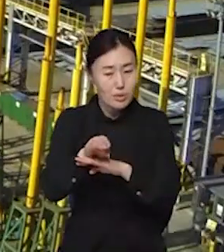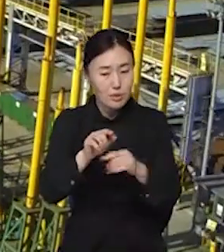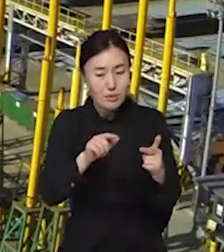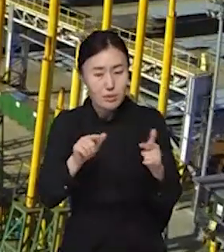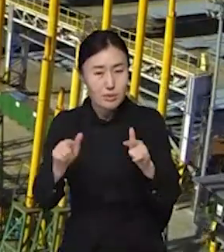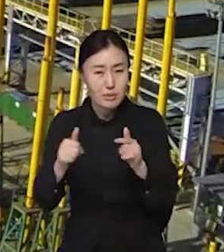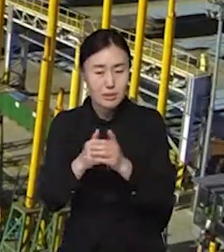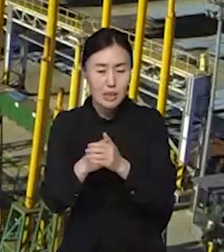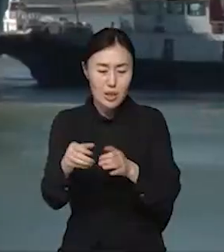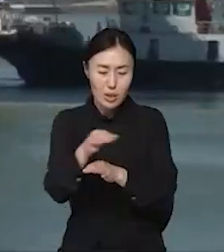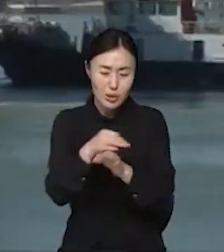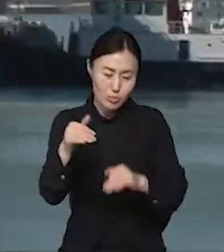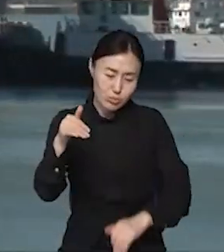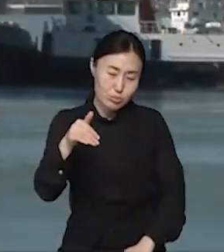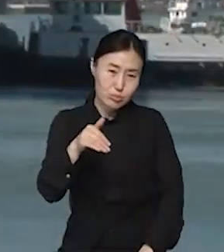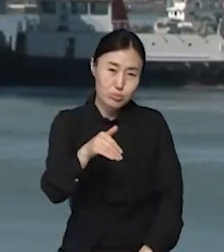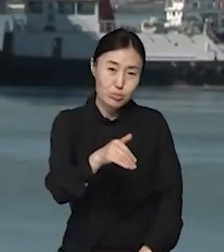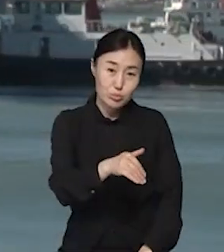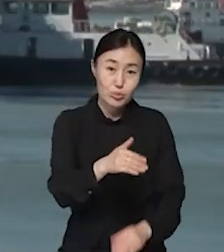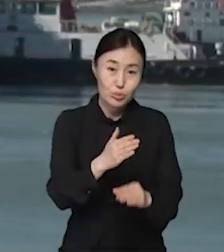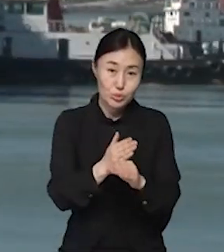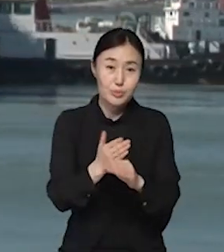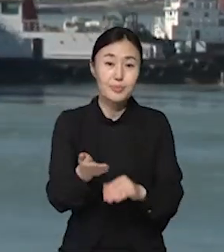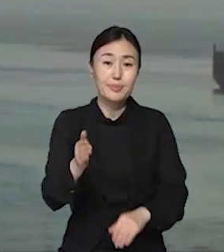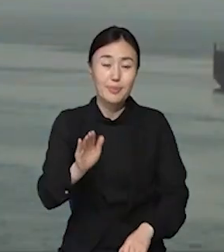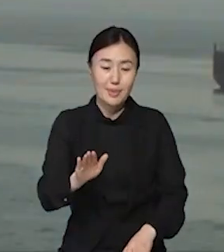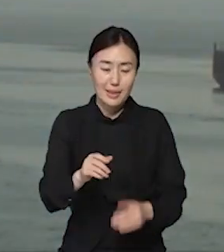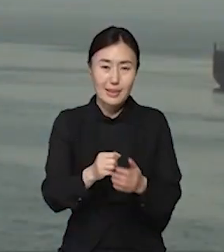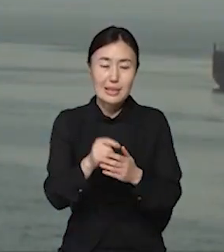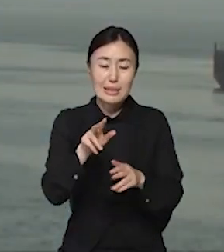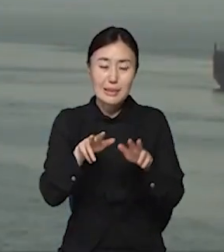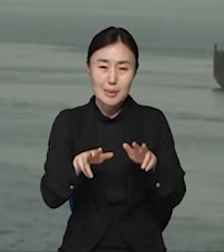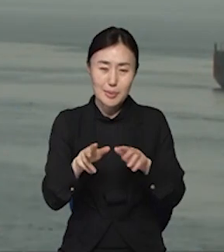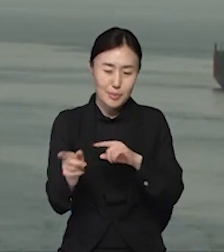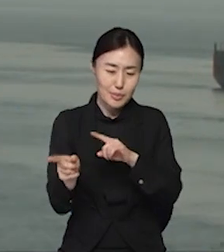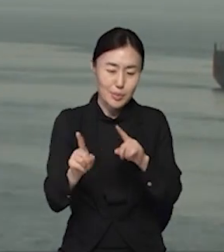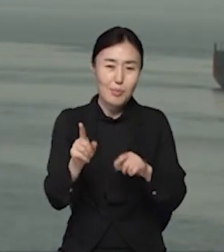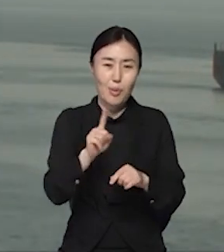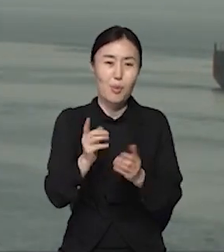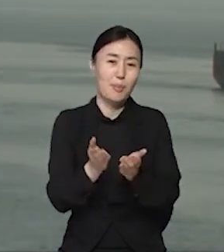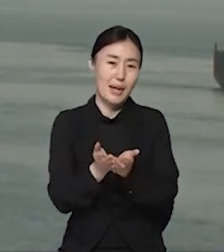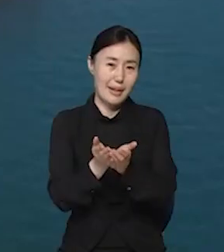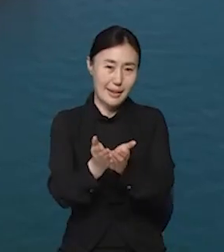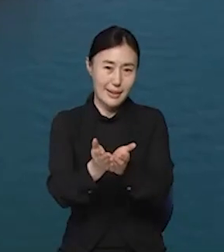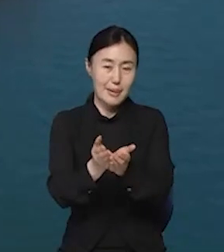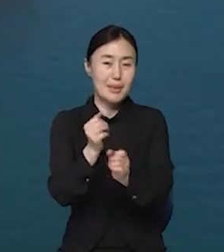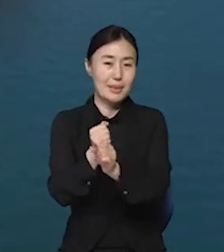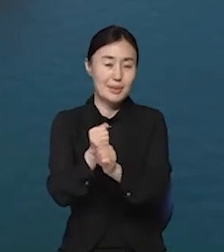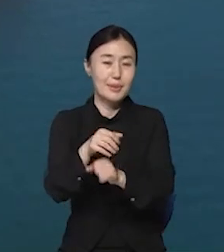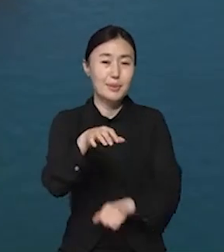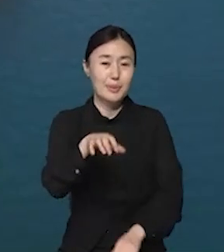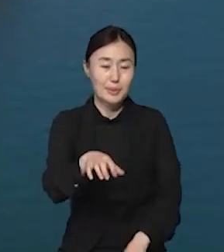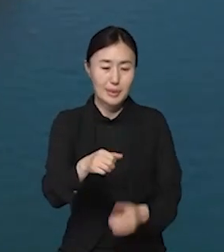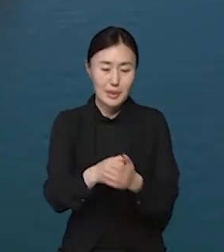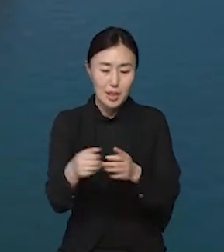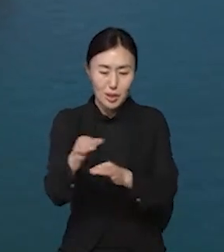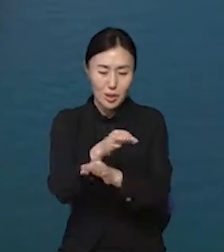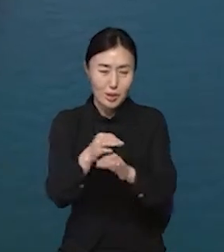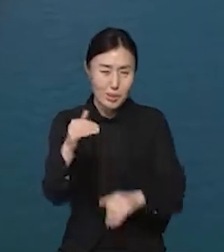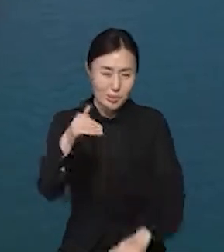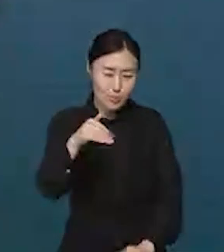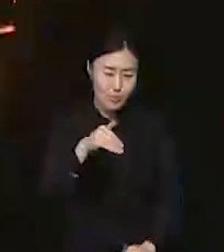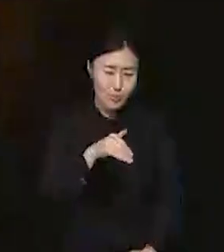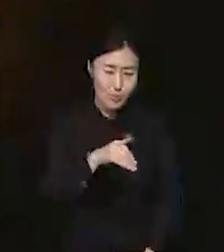업종이 침체에서 벗어나지 못하고 있는 가운데 외롭게 선전하고 있는 조선업종. 바닥을 치고 있는 국내